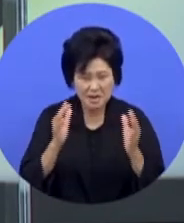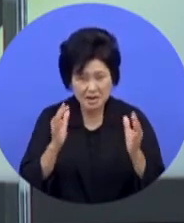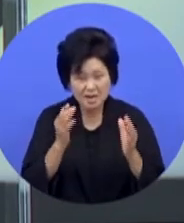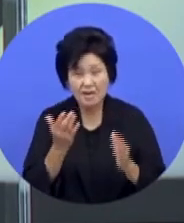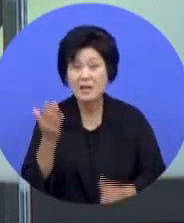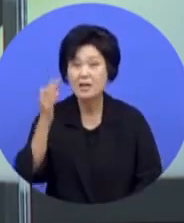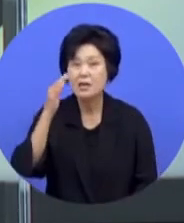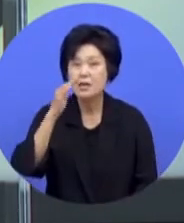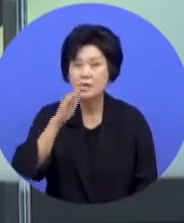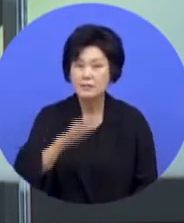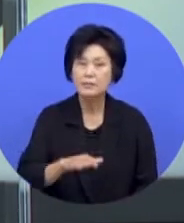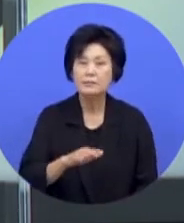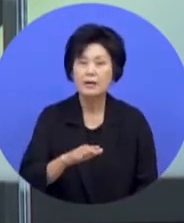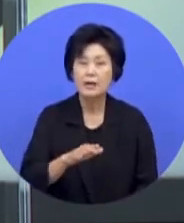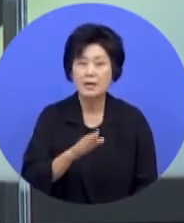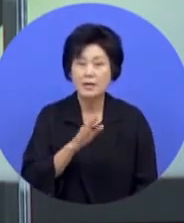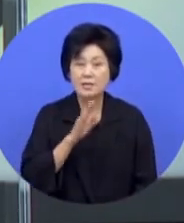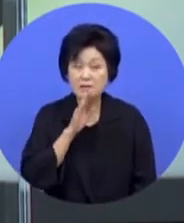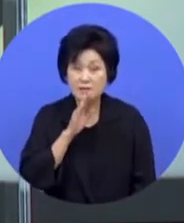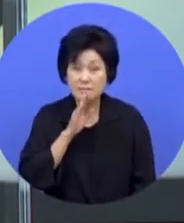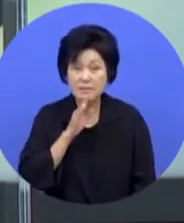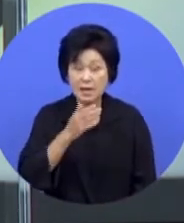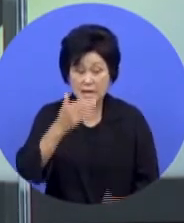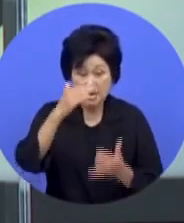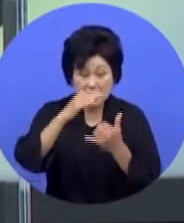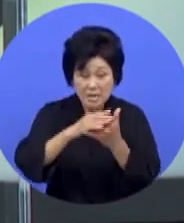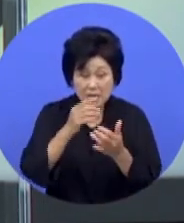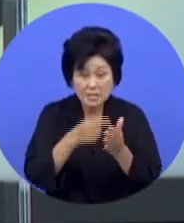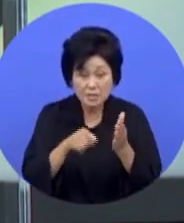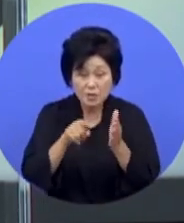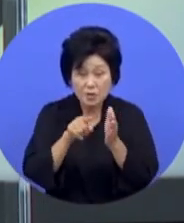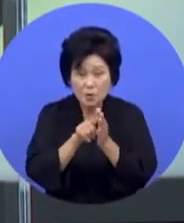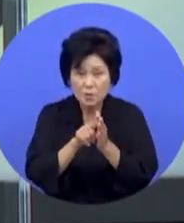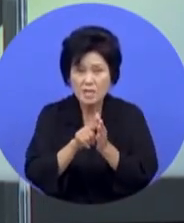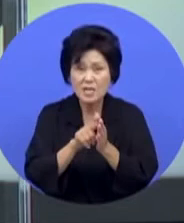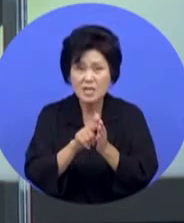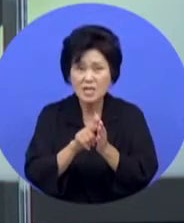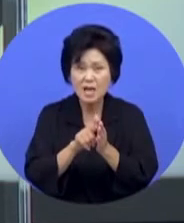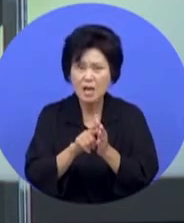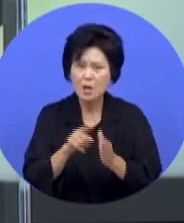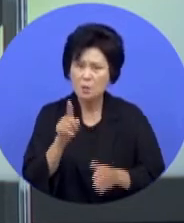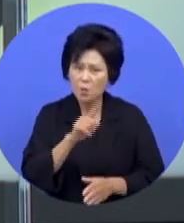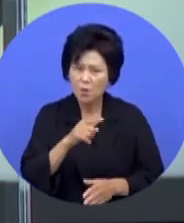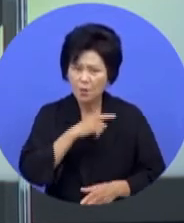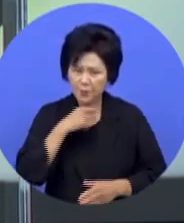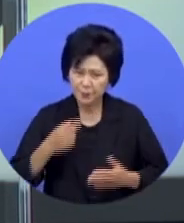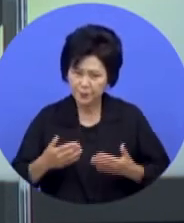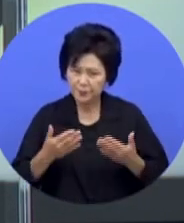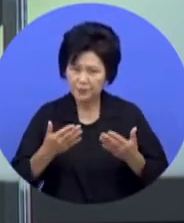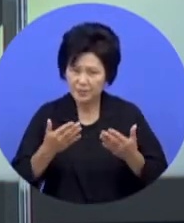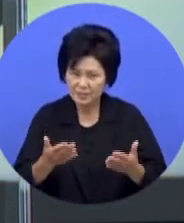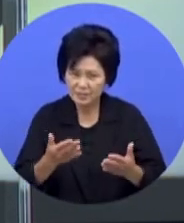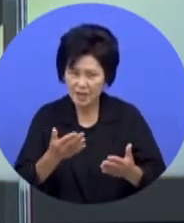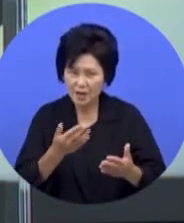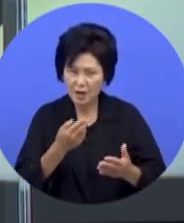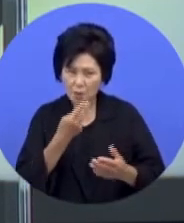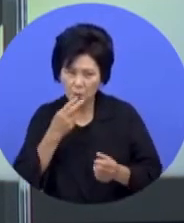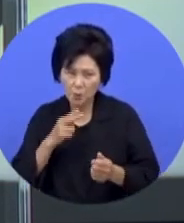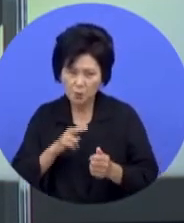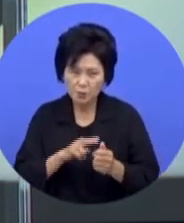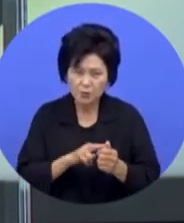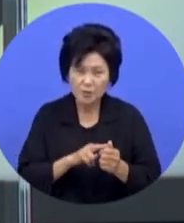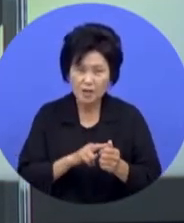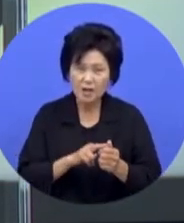하지만 정작 이 다음 세대를 위해서 실제적으로 뭔가 헌신하고 또 도전하는